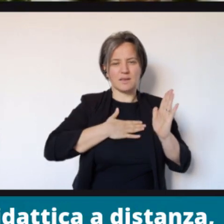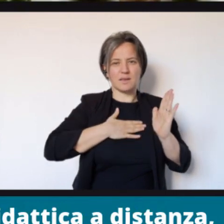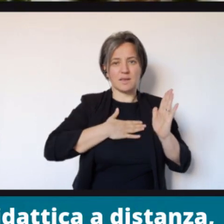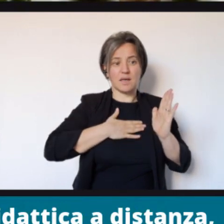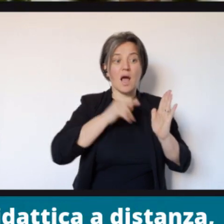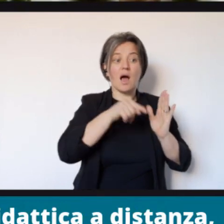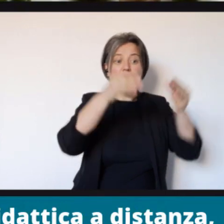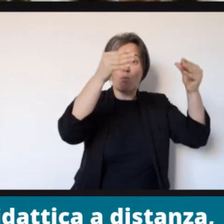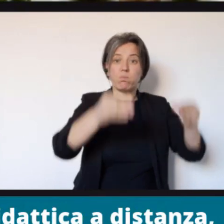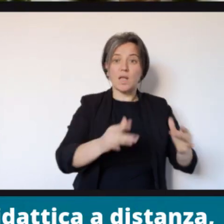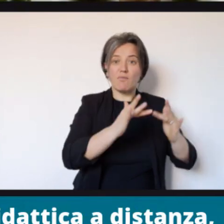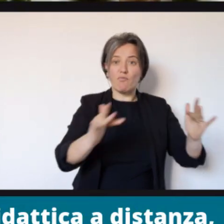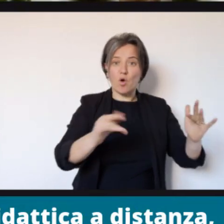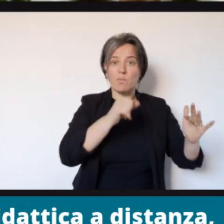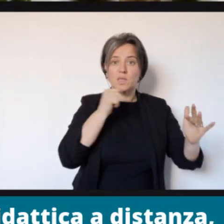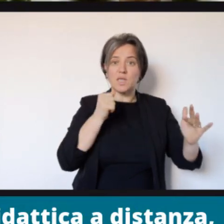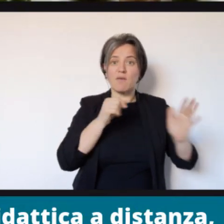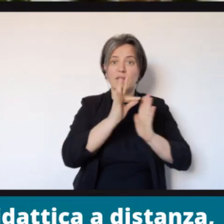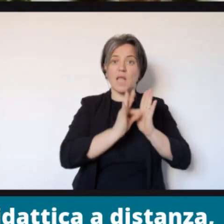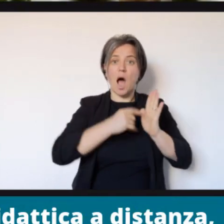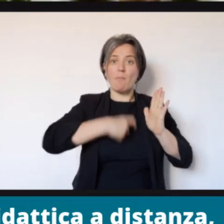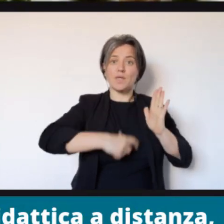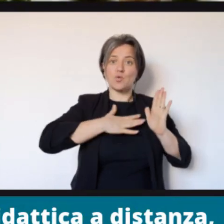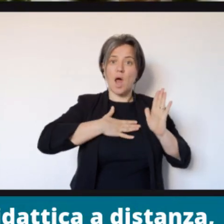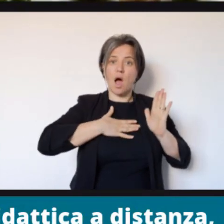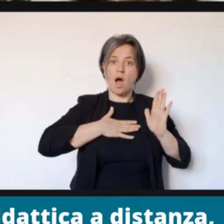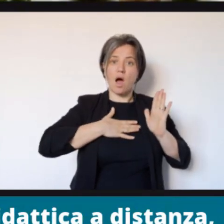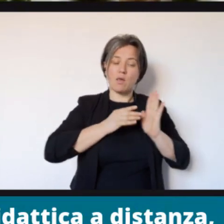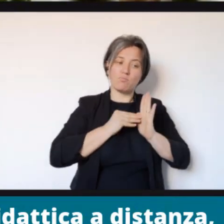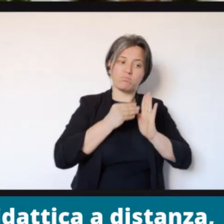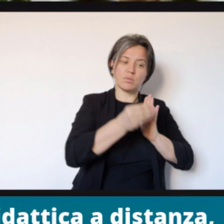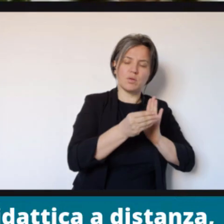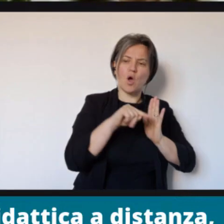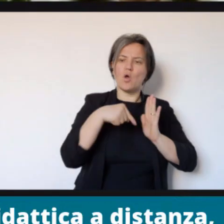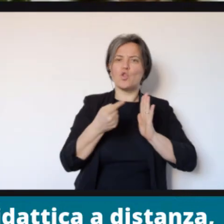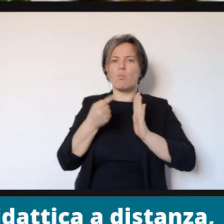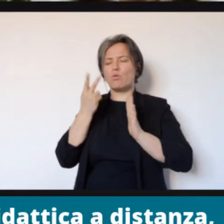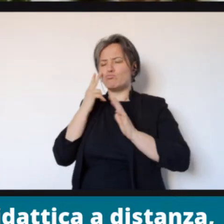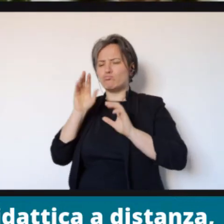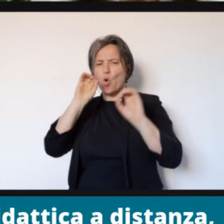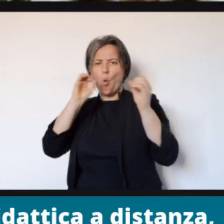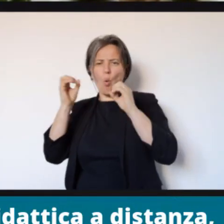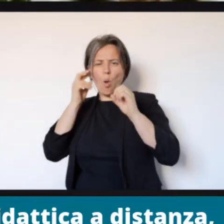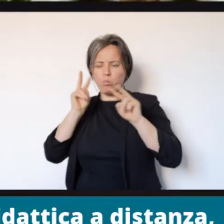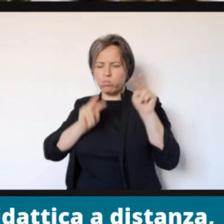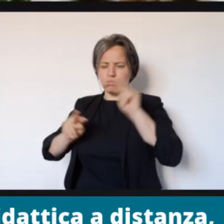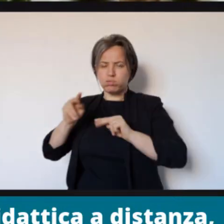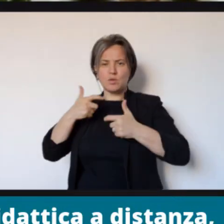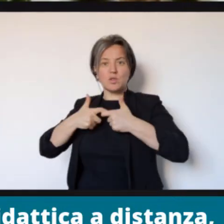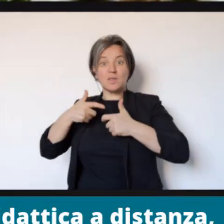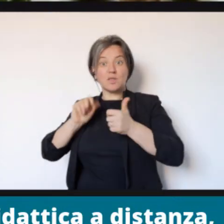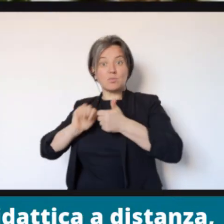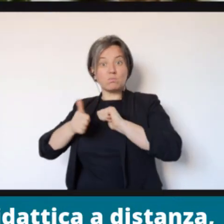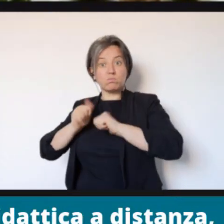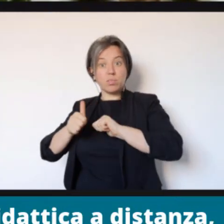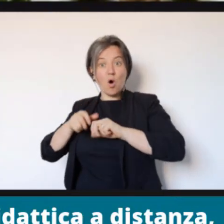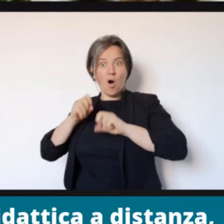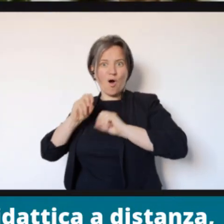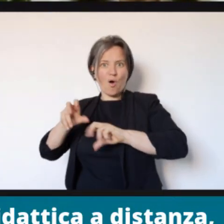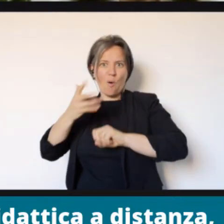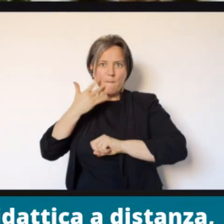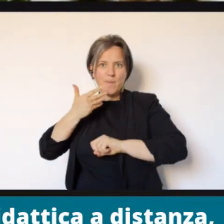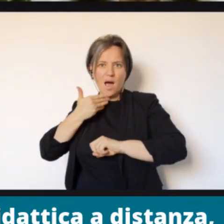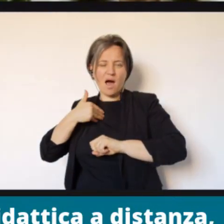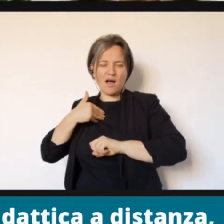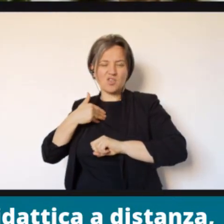Alla piattaforma interessano i miei dati, e quindi quando poi dopo vado a cercarmi un paio di scarpe da ginnastica perché